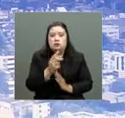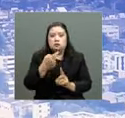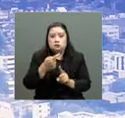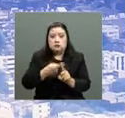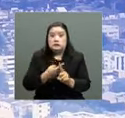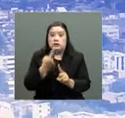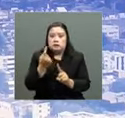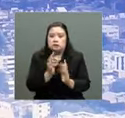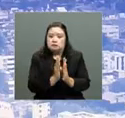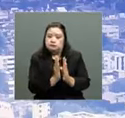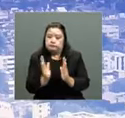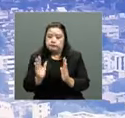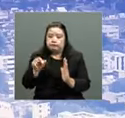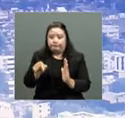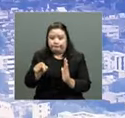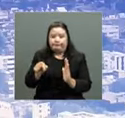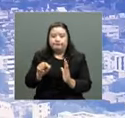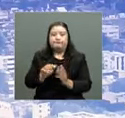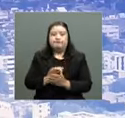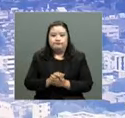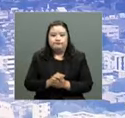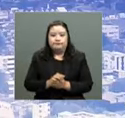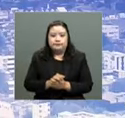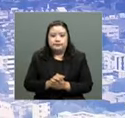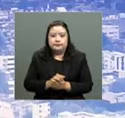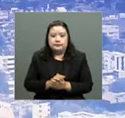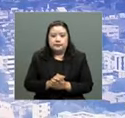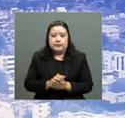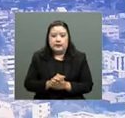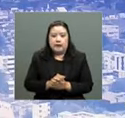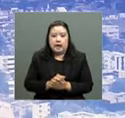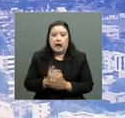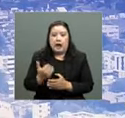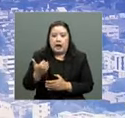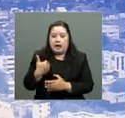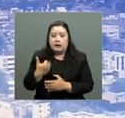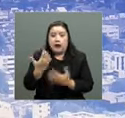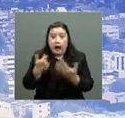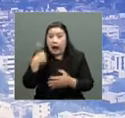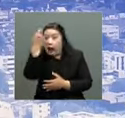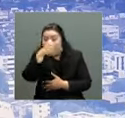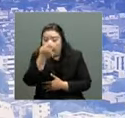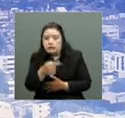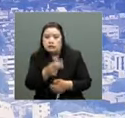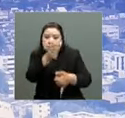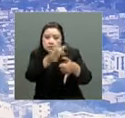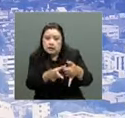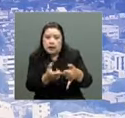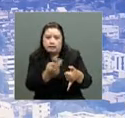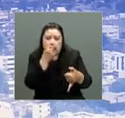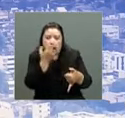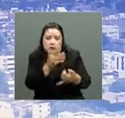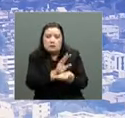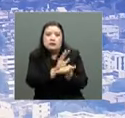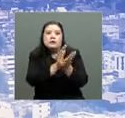ก็อาจจะถ้ามีภาวะการปรับตัวได้ดีก็จะหายไปนะครับภายใน2สัป